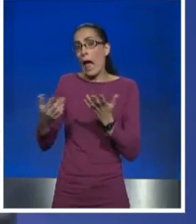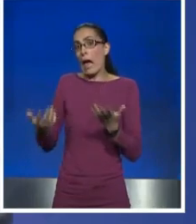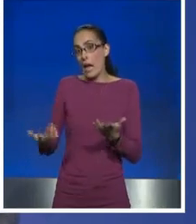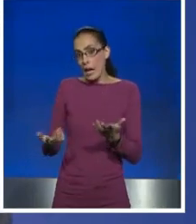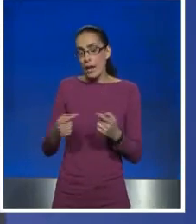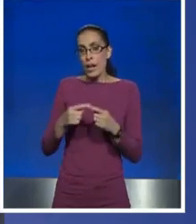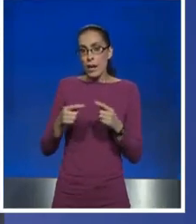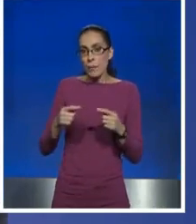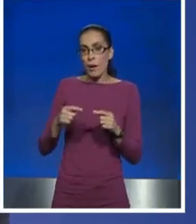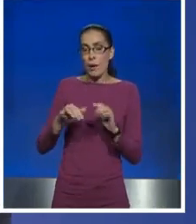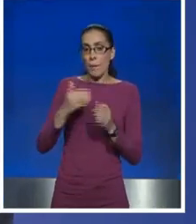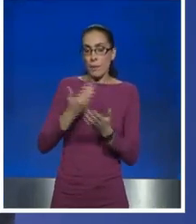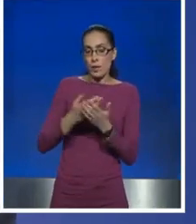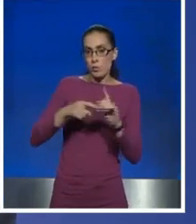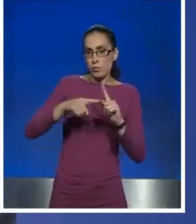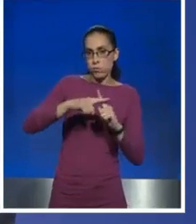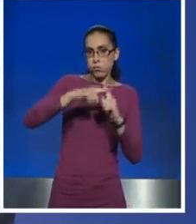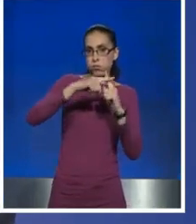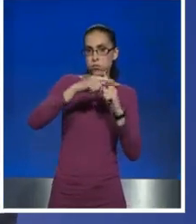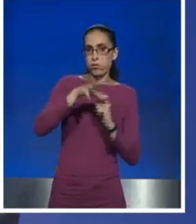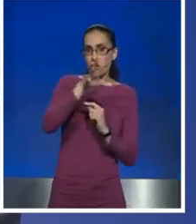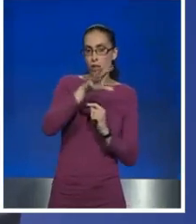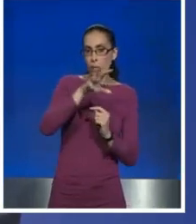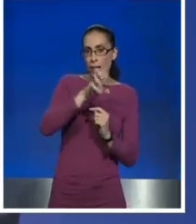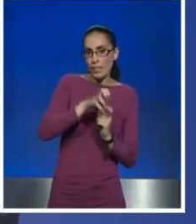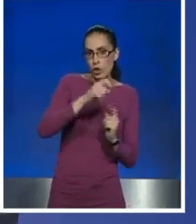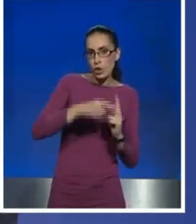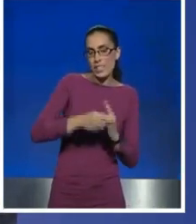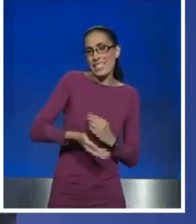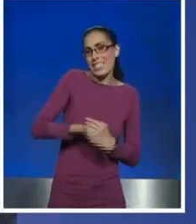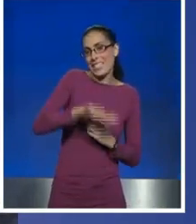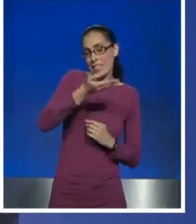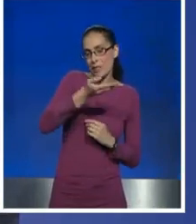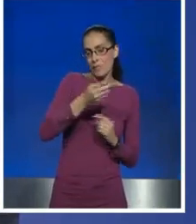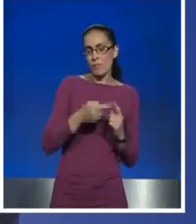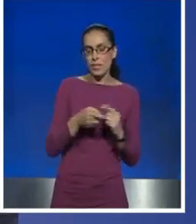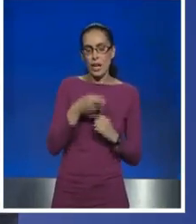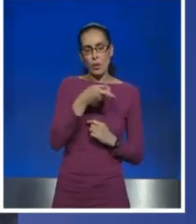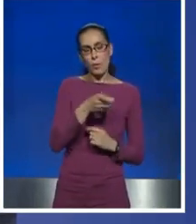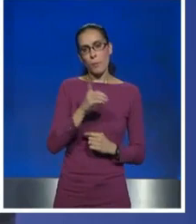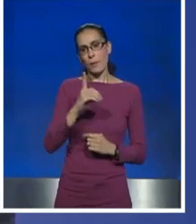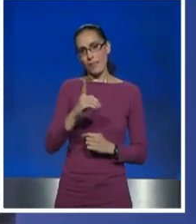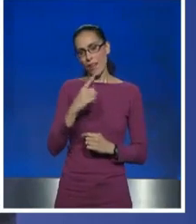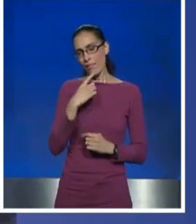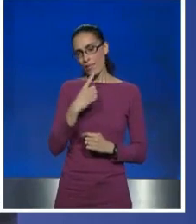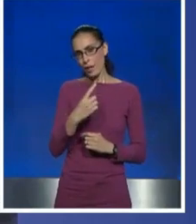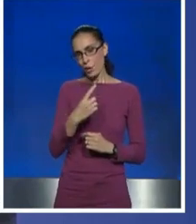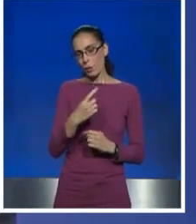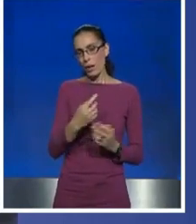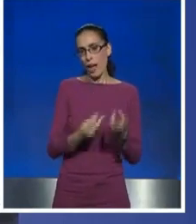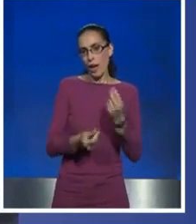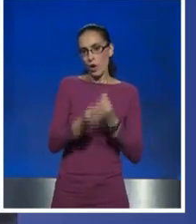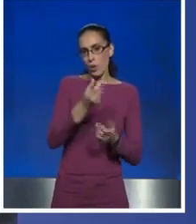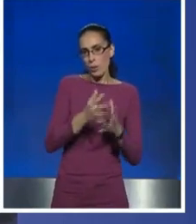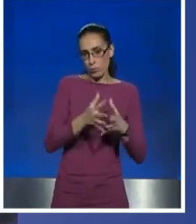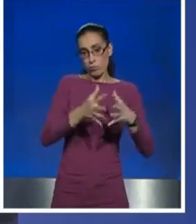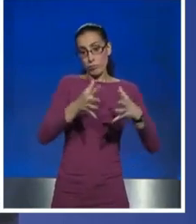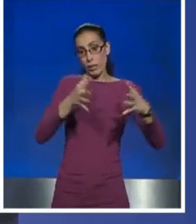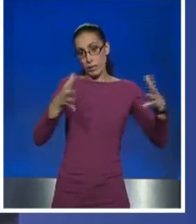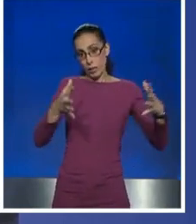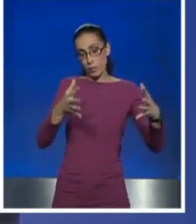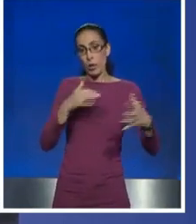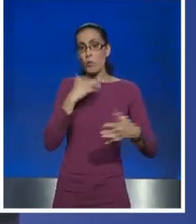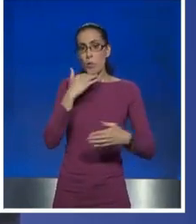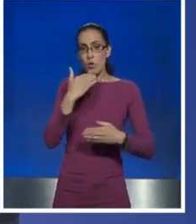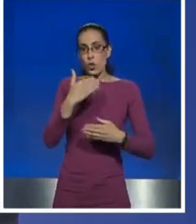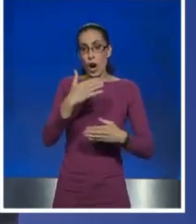Issa bħala Partit Demokratiku intom tagħtu xifhem li l-ekonomija qed tikber b'mod mhux sostenibbli. U għal daqstant nifhem li qed titolbu